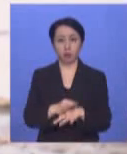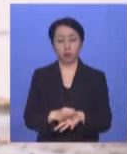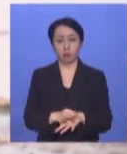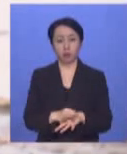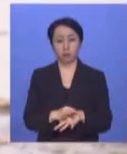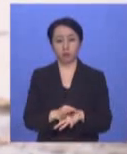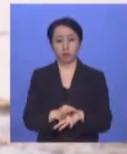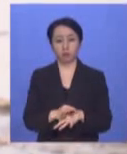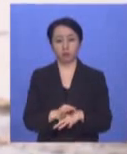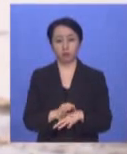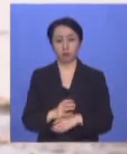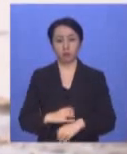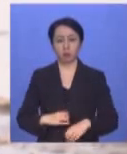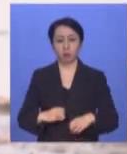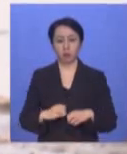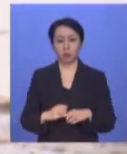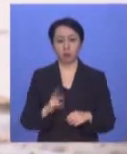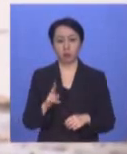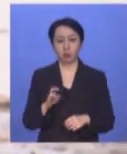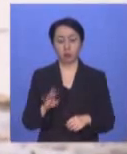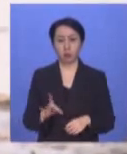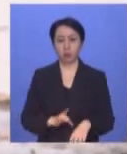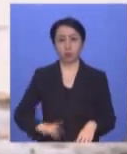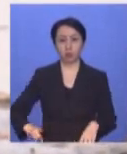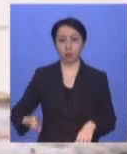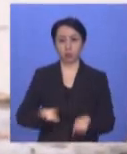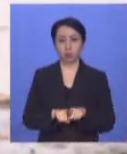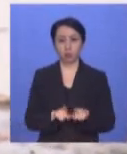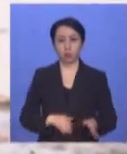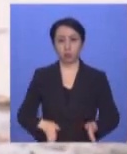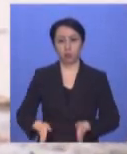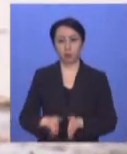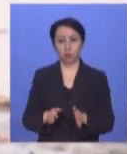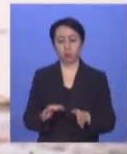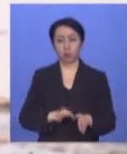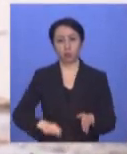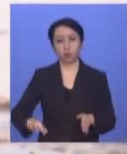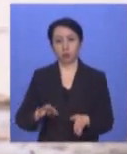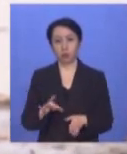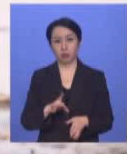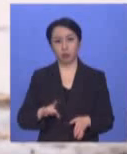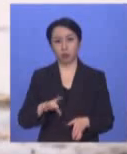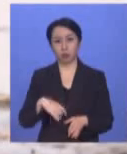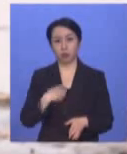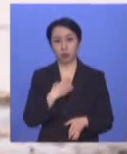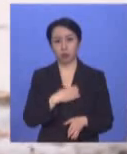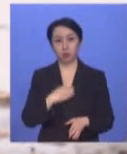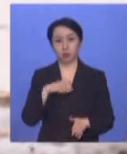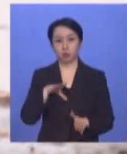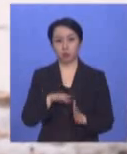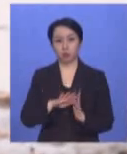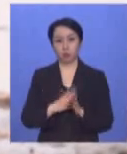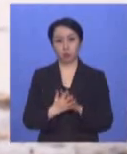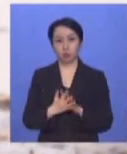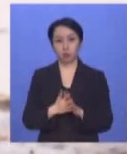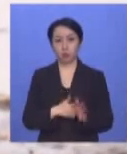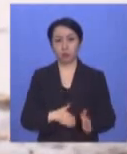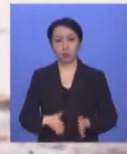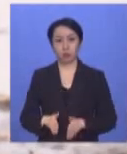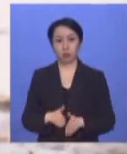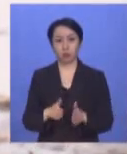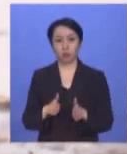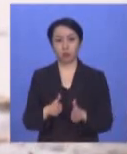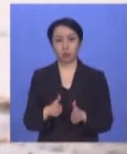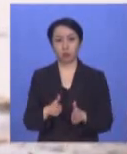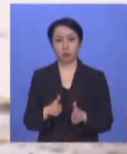все водопропускные трубы, как республиканских дорог, областного значения, районного значения, внутрипоселковые дороги, которые есть, где водопропускные